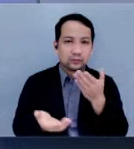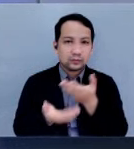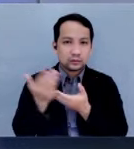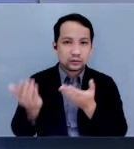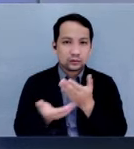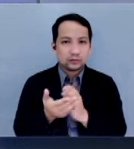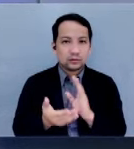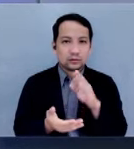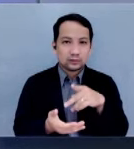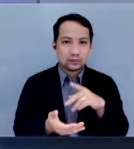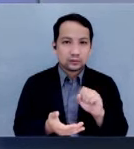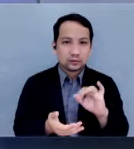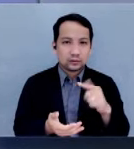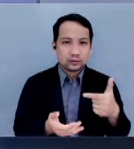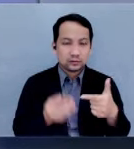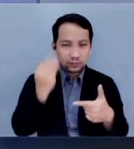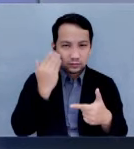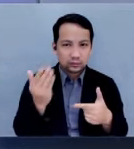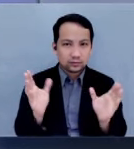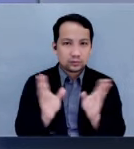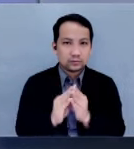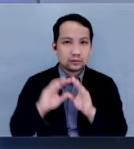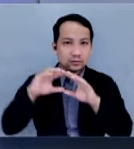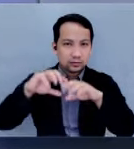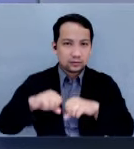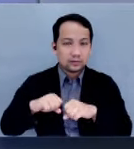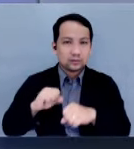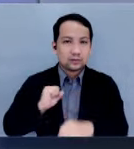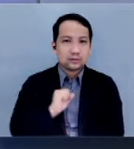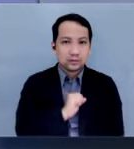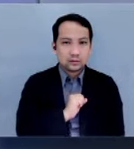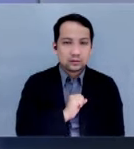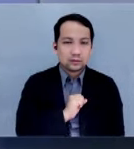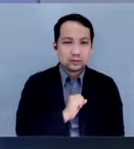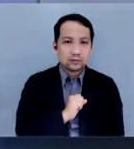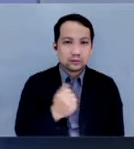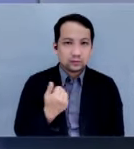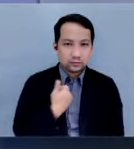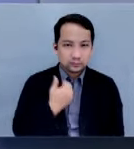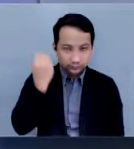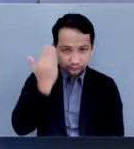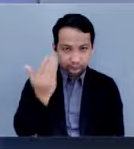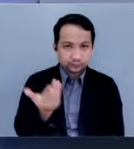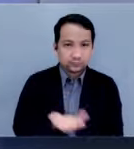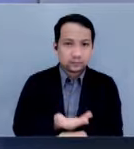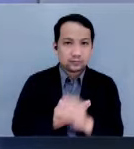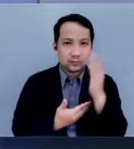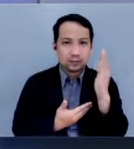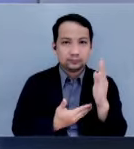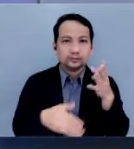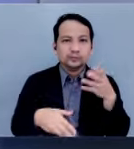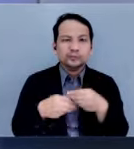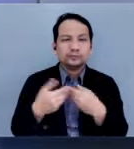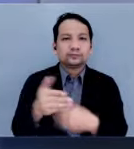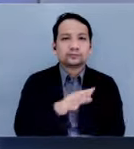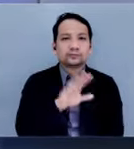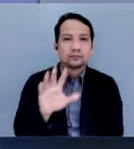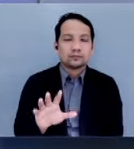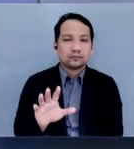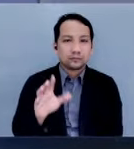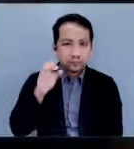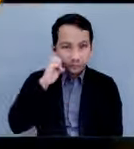Pasig. Bukod pa riyan, pinapa-aresto na rin ng Senado ang self-appointed son of God. Nasa frontline ng balitang yan, si Elaine